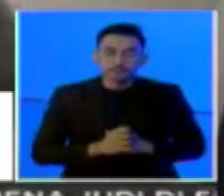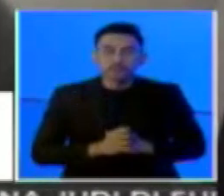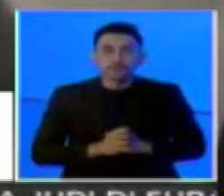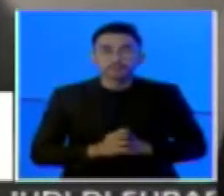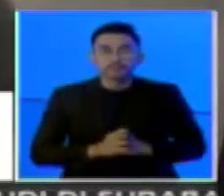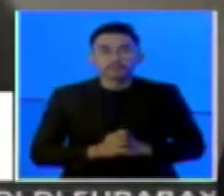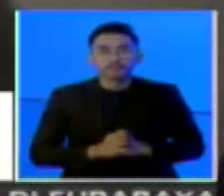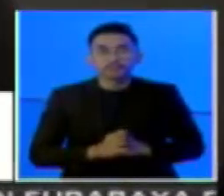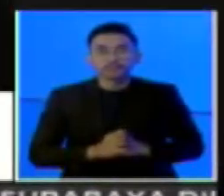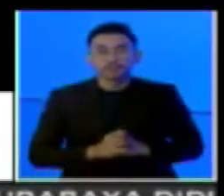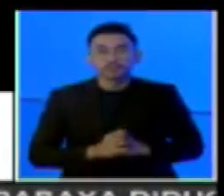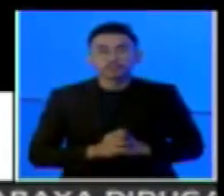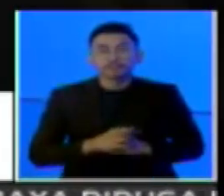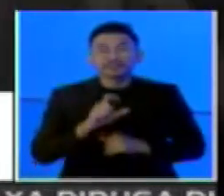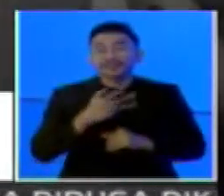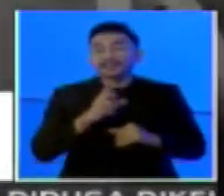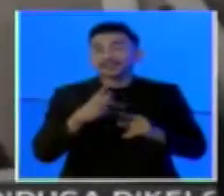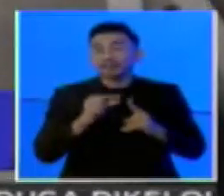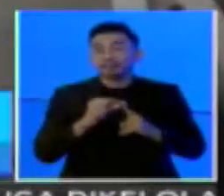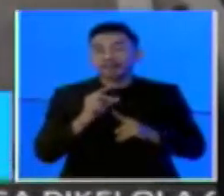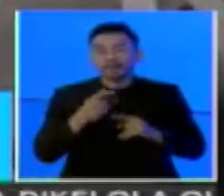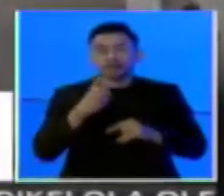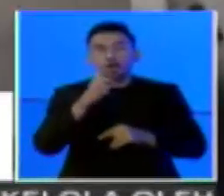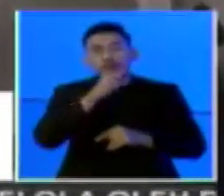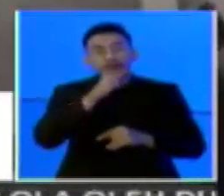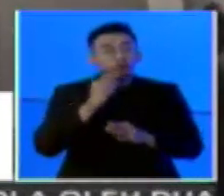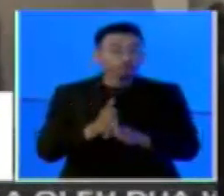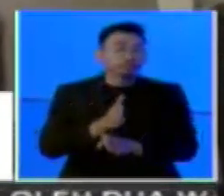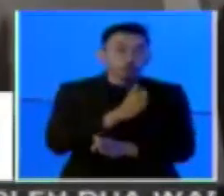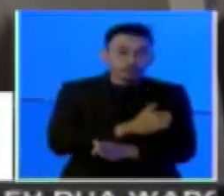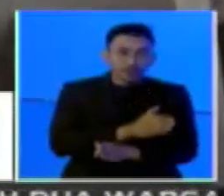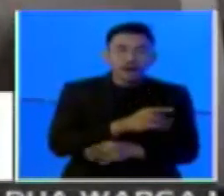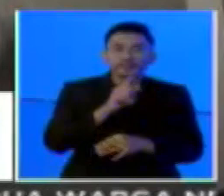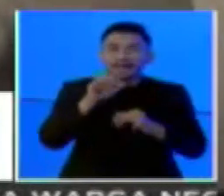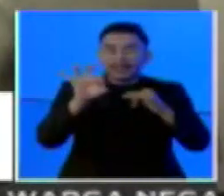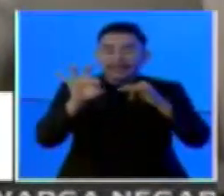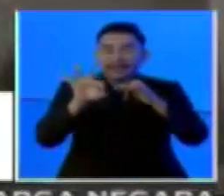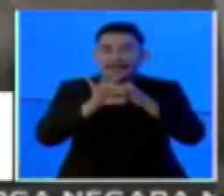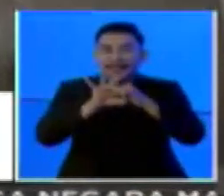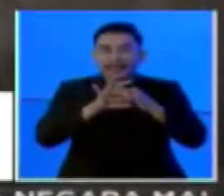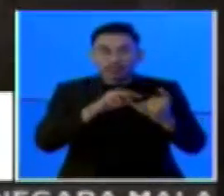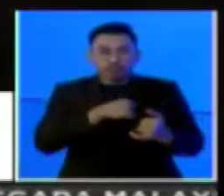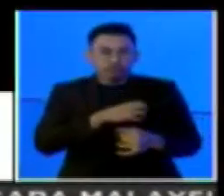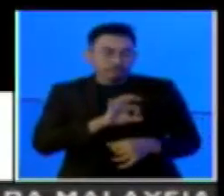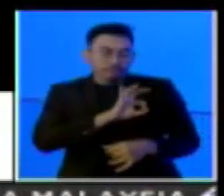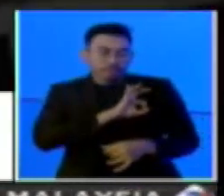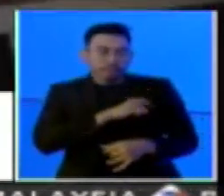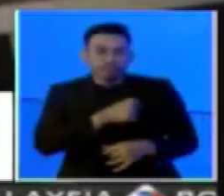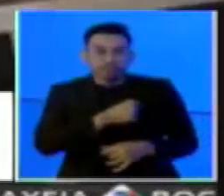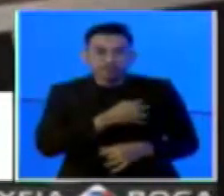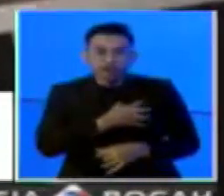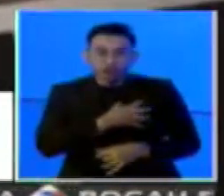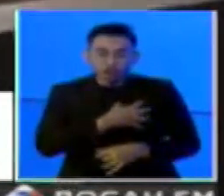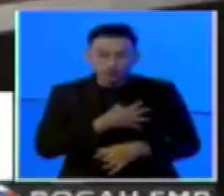Almarhum Cecep diketahui baru satu minggu melakukan operasi pemasangan ring pada jantungnya. Pemasangan ring atau dikenal juga dengan stent